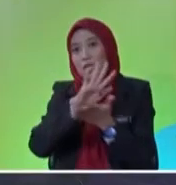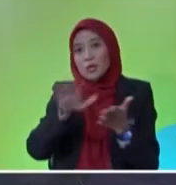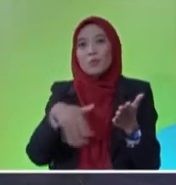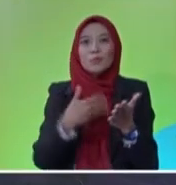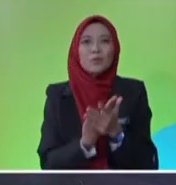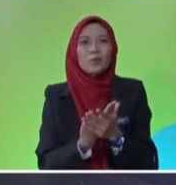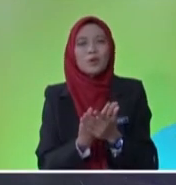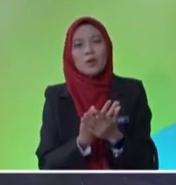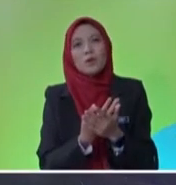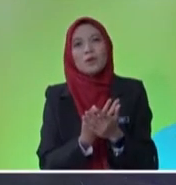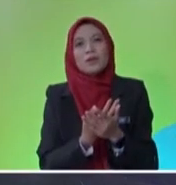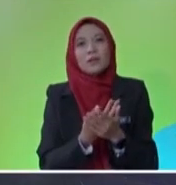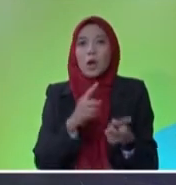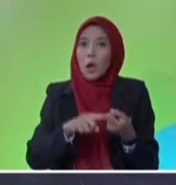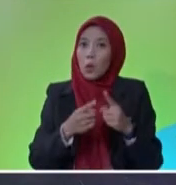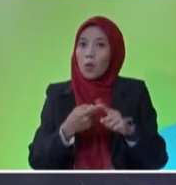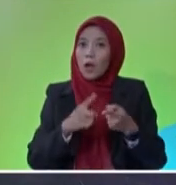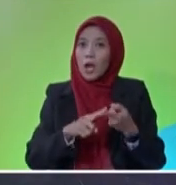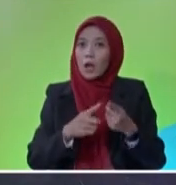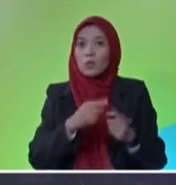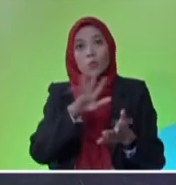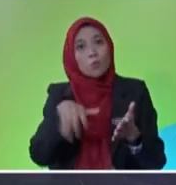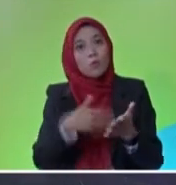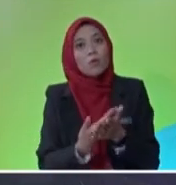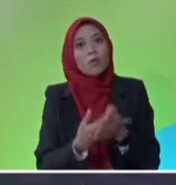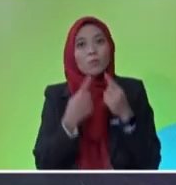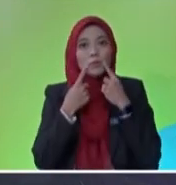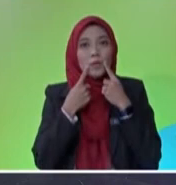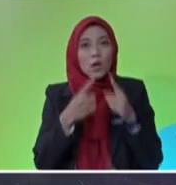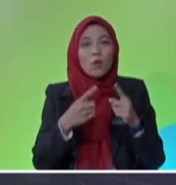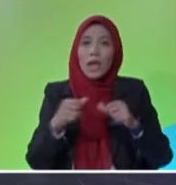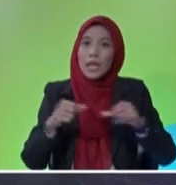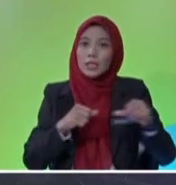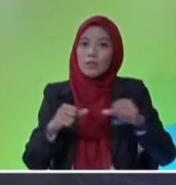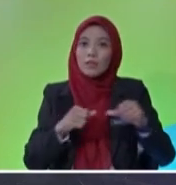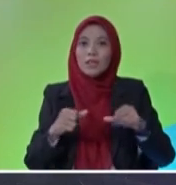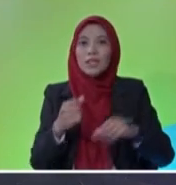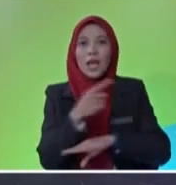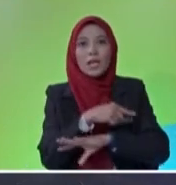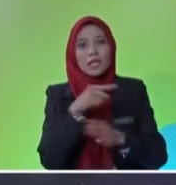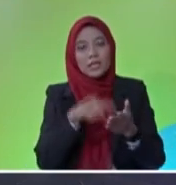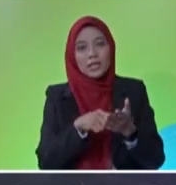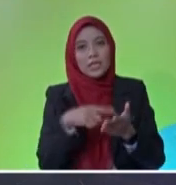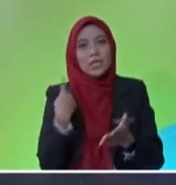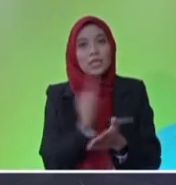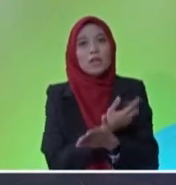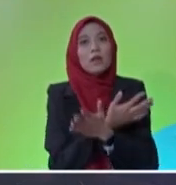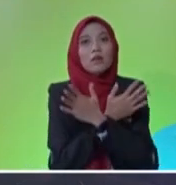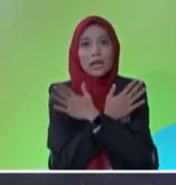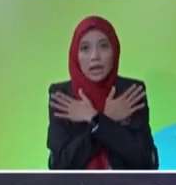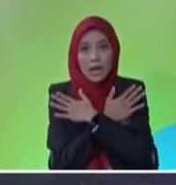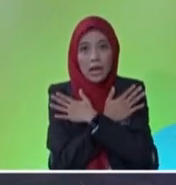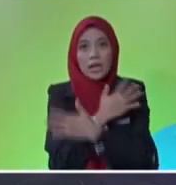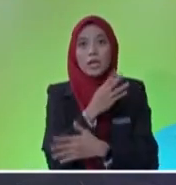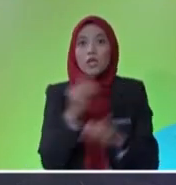nampaknya kawasan activity pada hari ini kita nggak berhenti-berhenti kece gue kita akan kembali sebuah sih